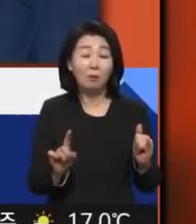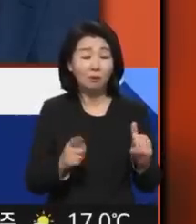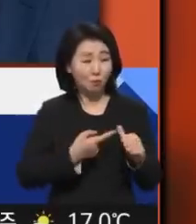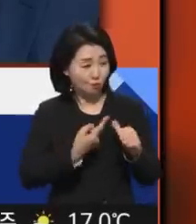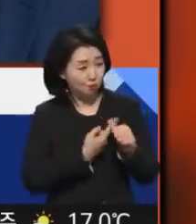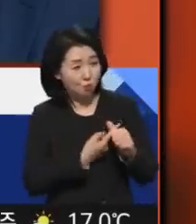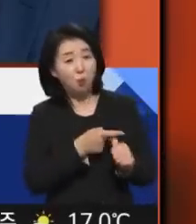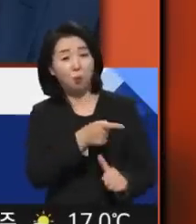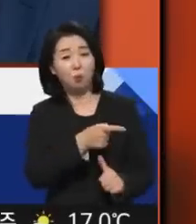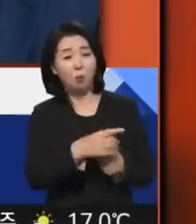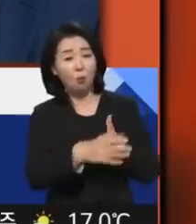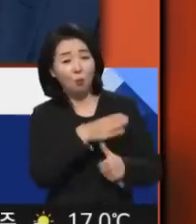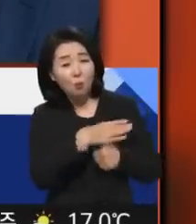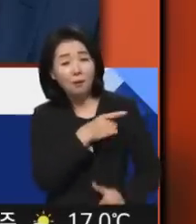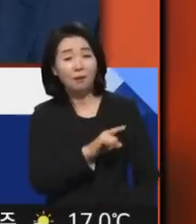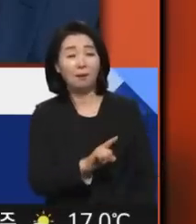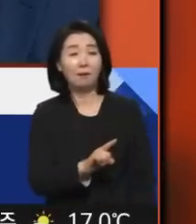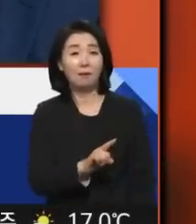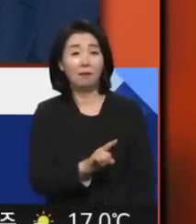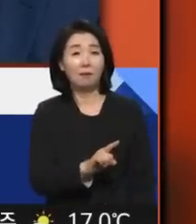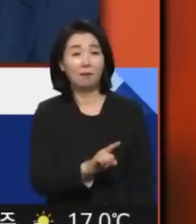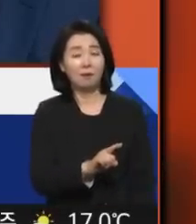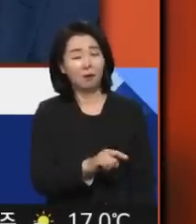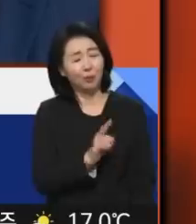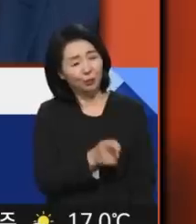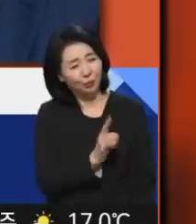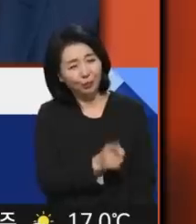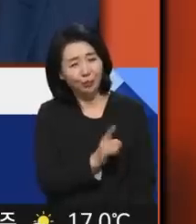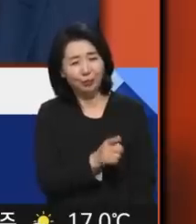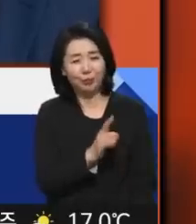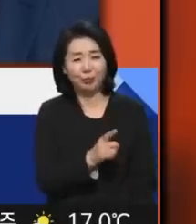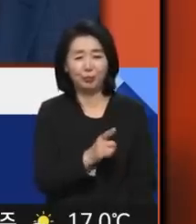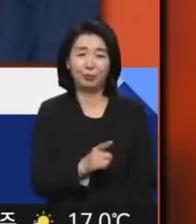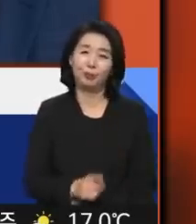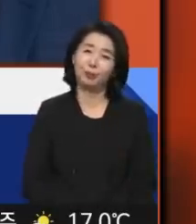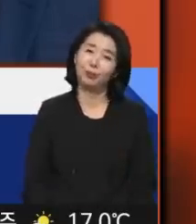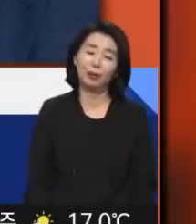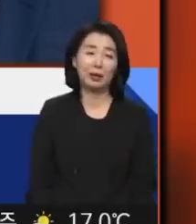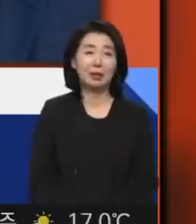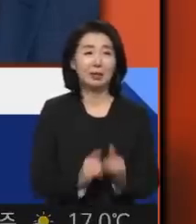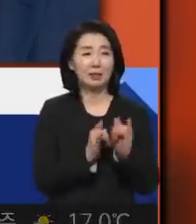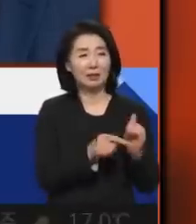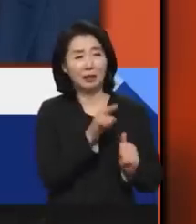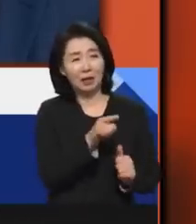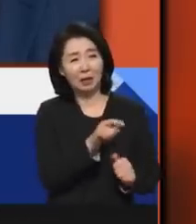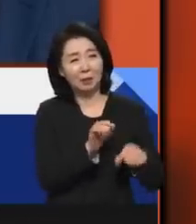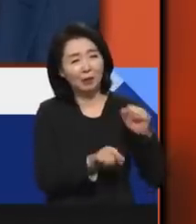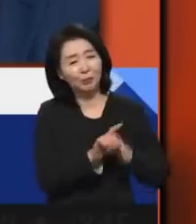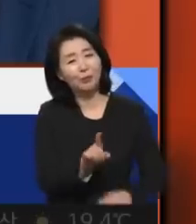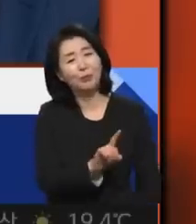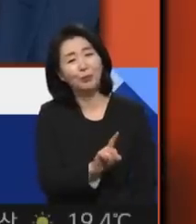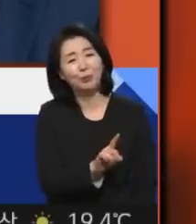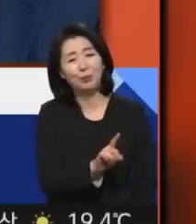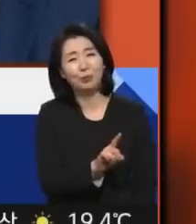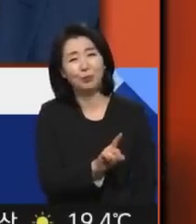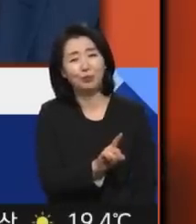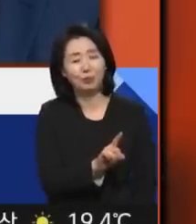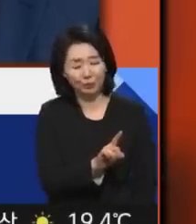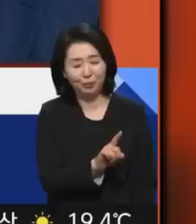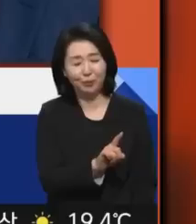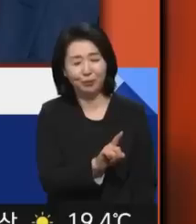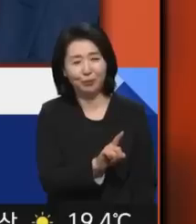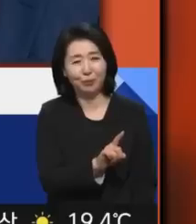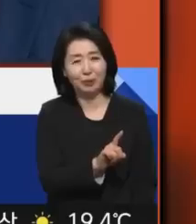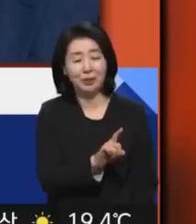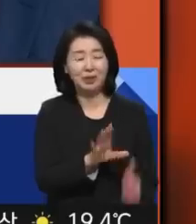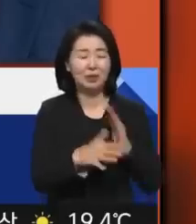쌍욕을 공개적으로 하고 참 어떻게 그 사람이 그런 짓을 할 수 있어요. 그래서